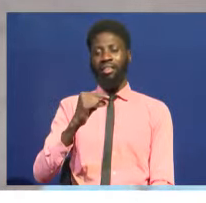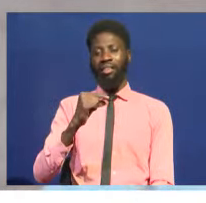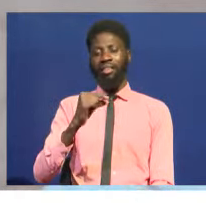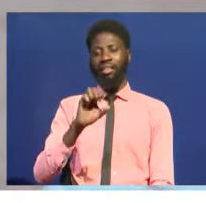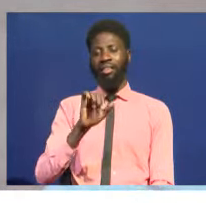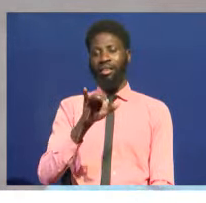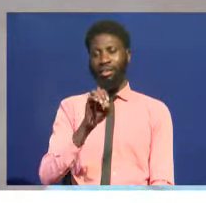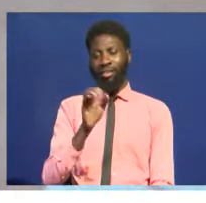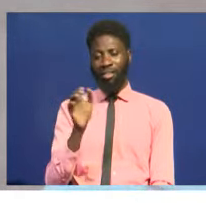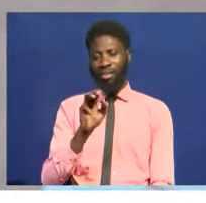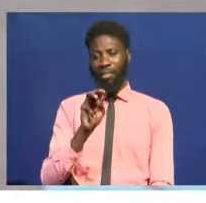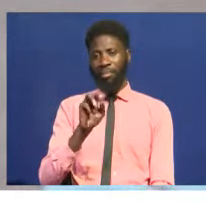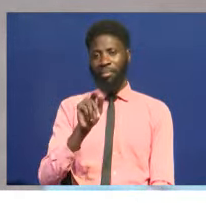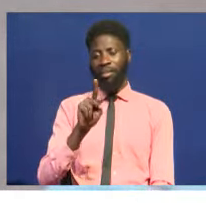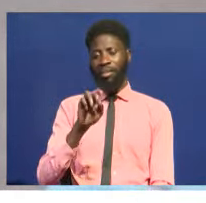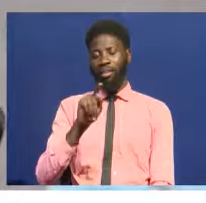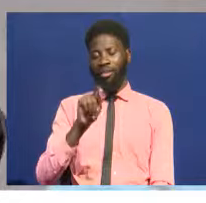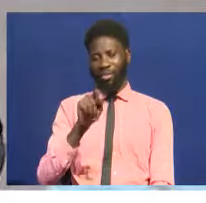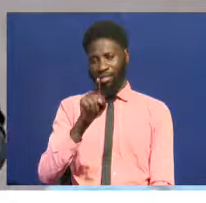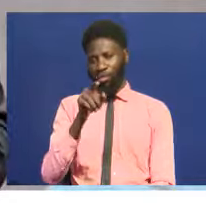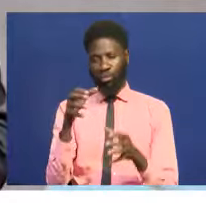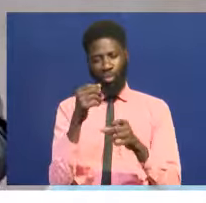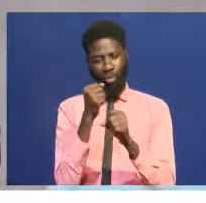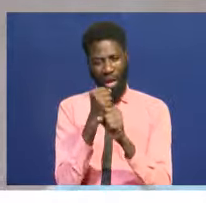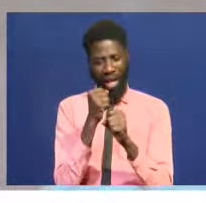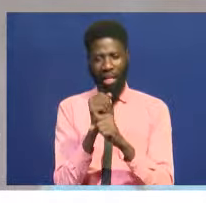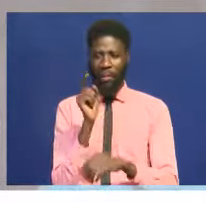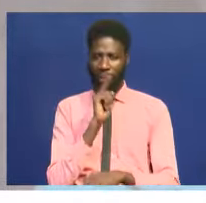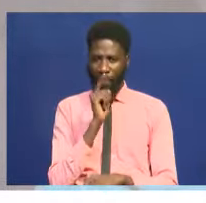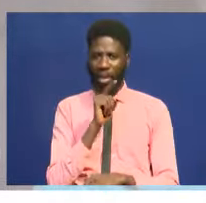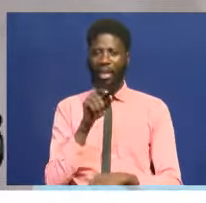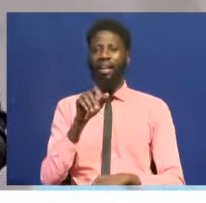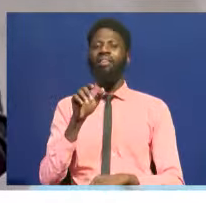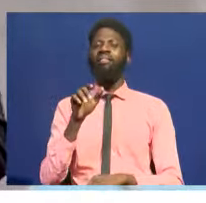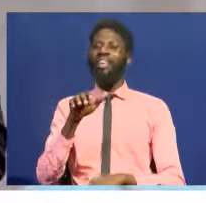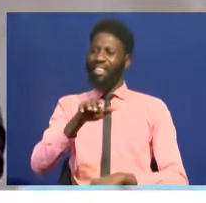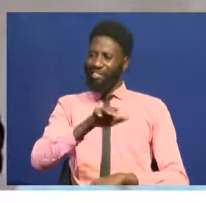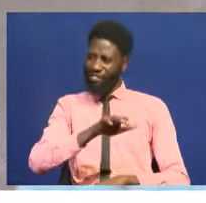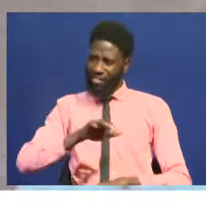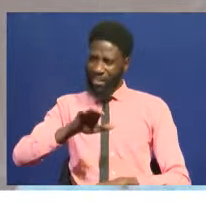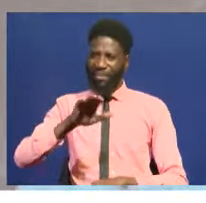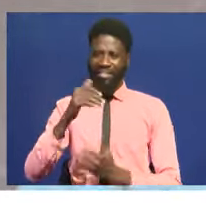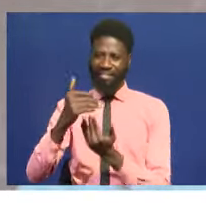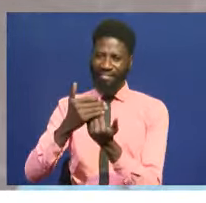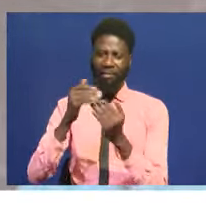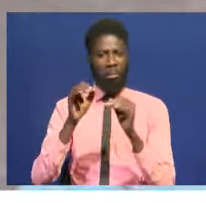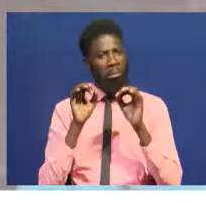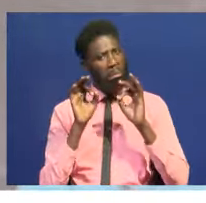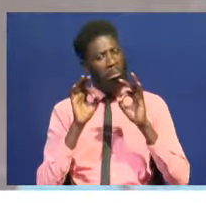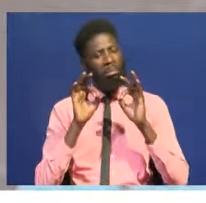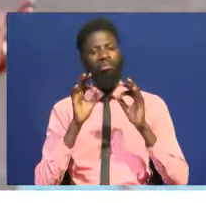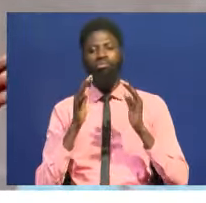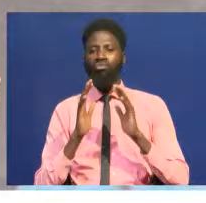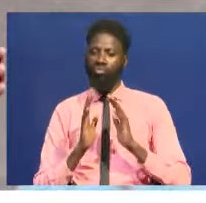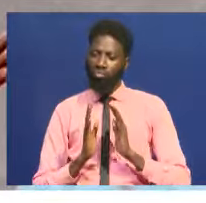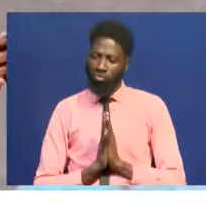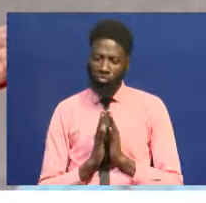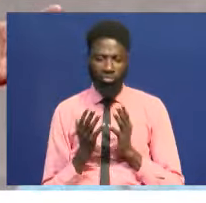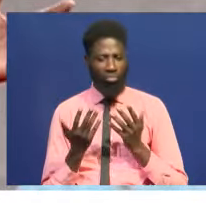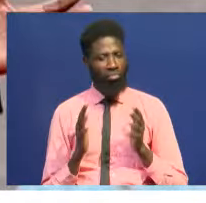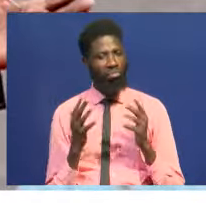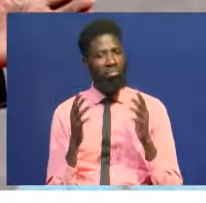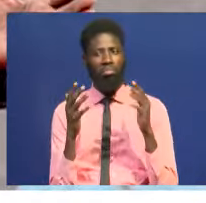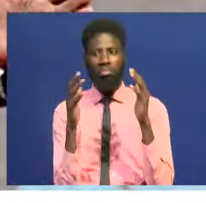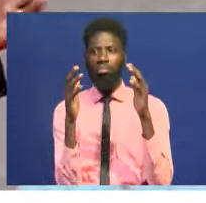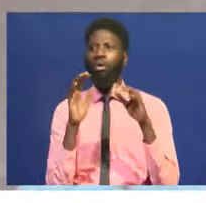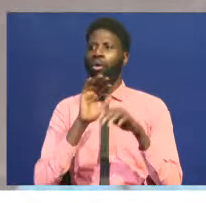mumechunga mazingira kwa njia ya kipekee. Mimi nataka niseme pongezi. Kazi zile zingine zote